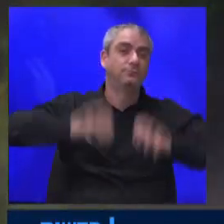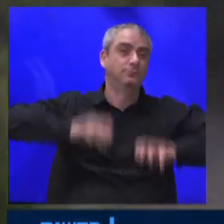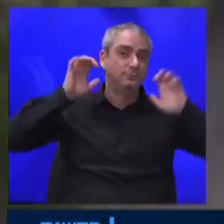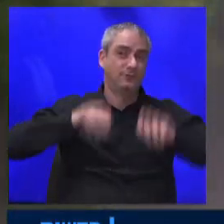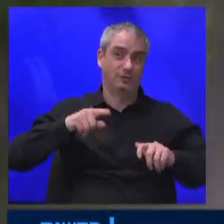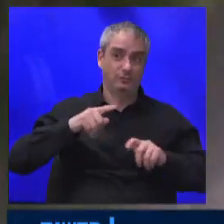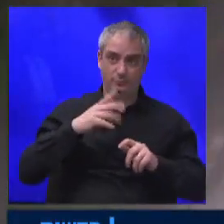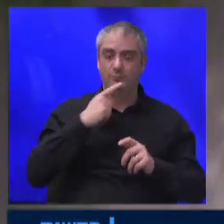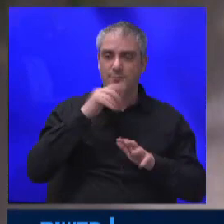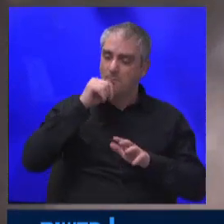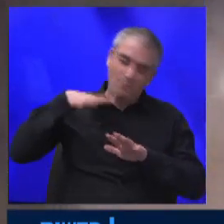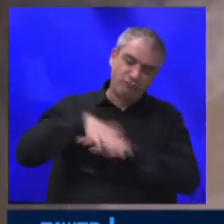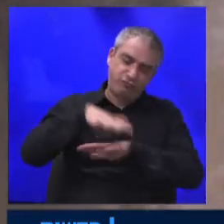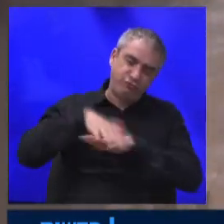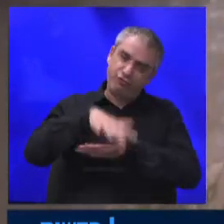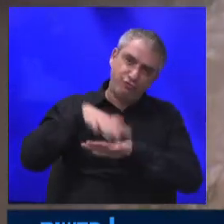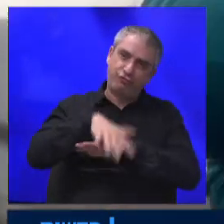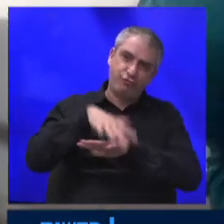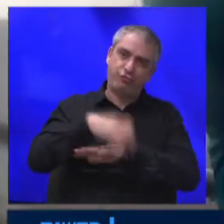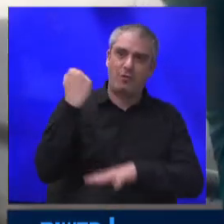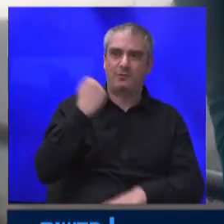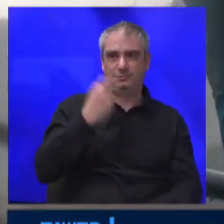מה שמוביל לזרימות מרשימות.